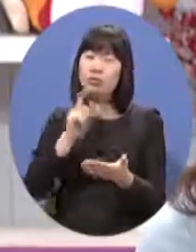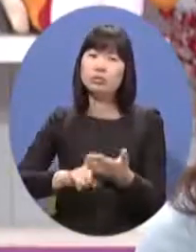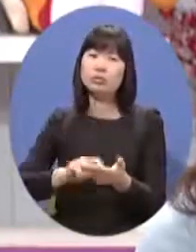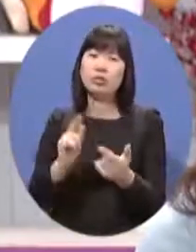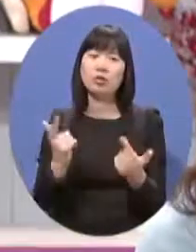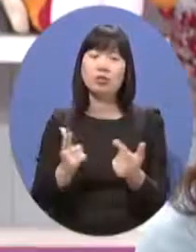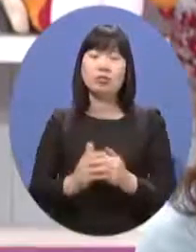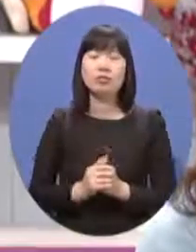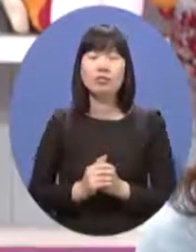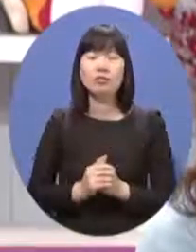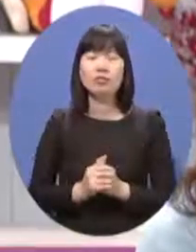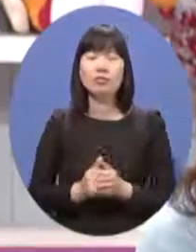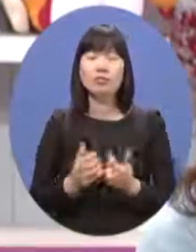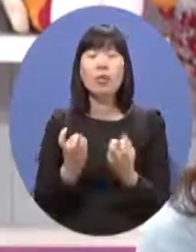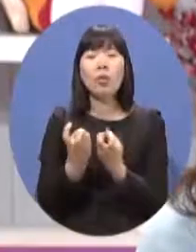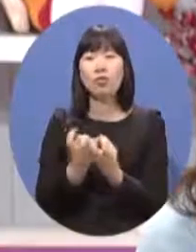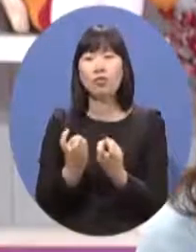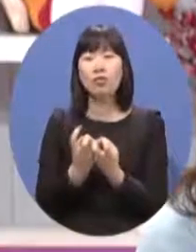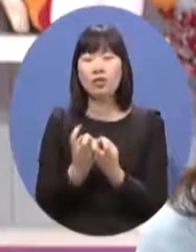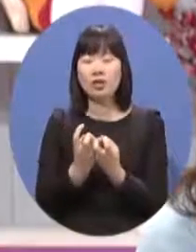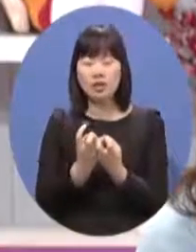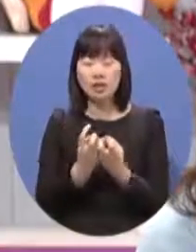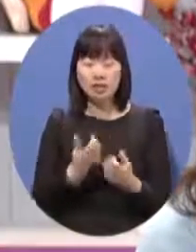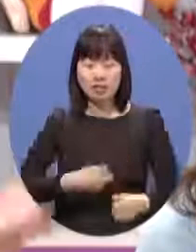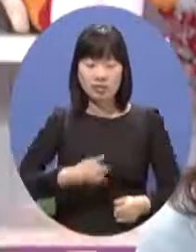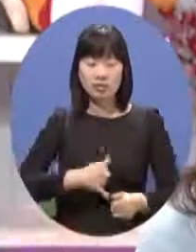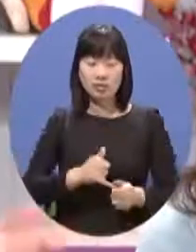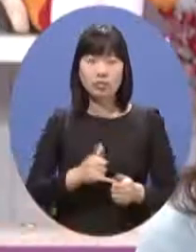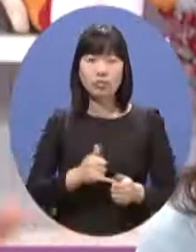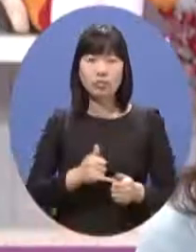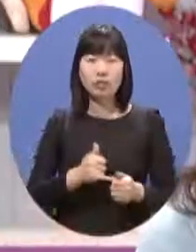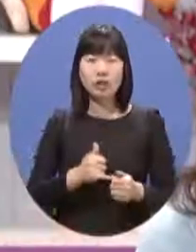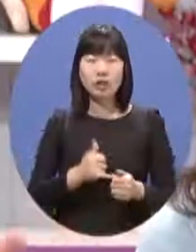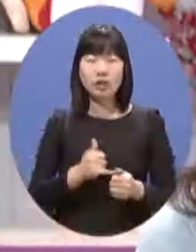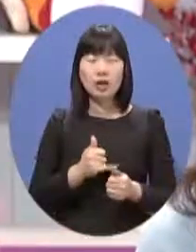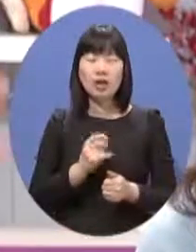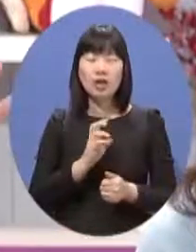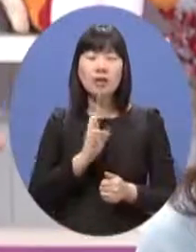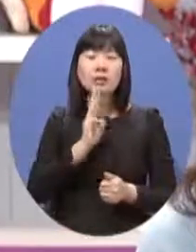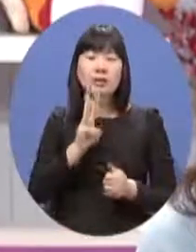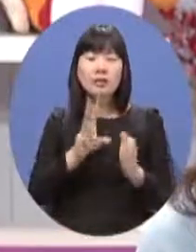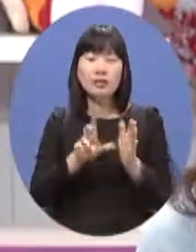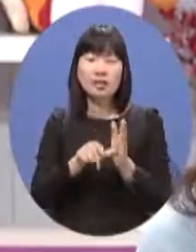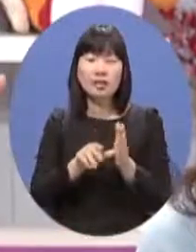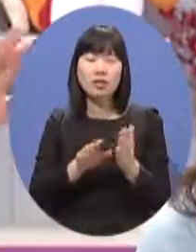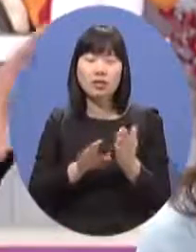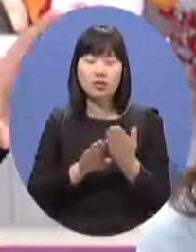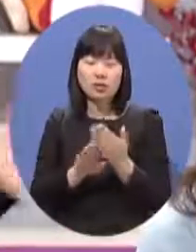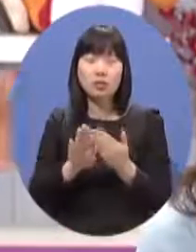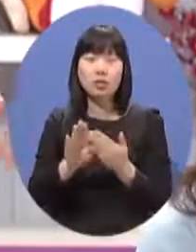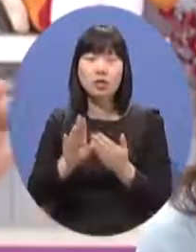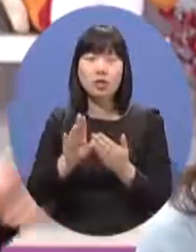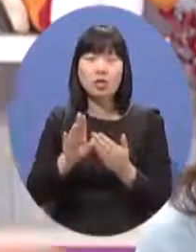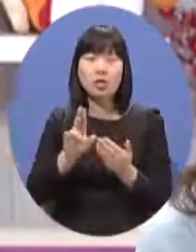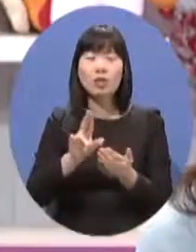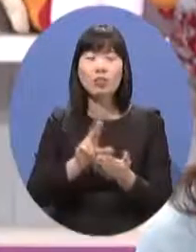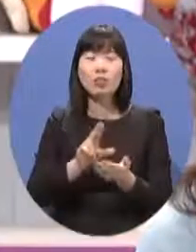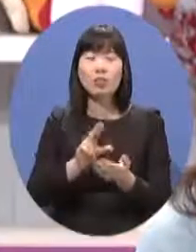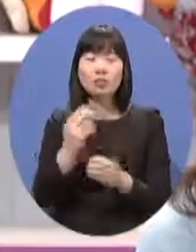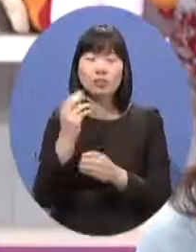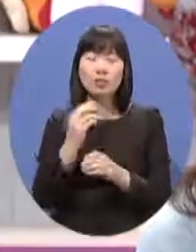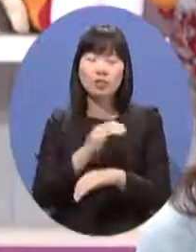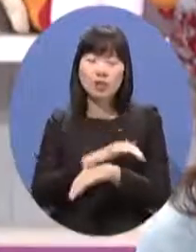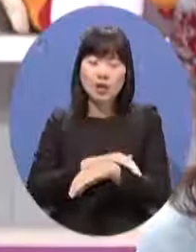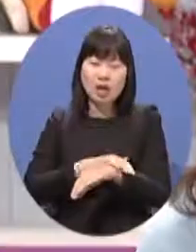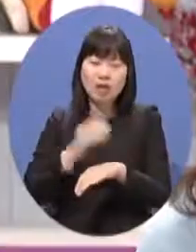않단 말입니다. 이럴 경우 어떻게 아이를 이 이후에 영아기 때 사회성에 기반이 되는 문제를 잘 이렇게 토대를 닦아줄 수 있는 방법이